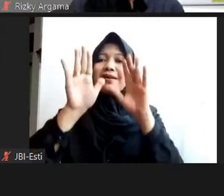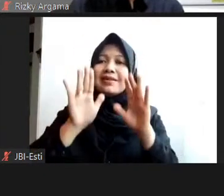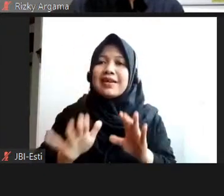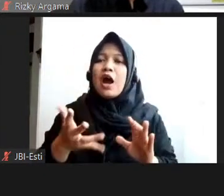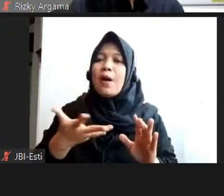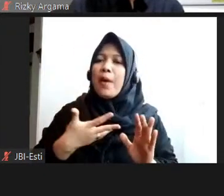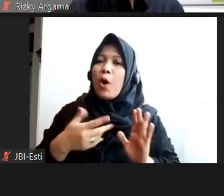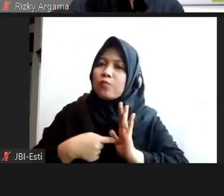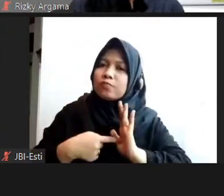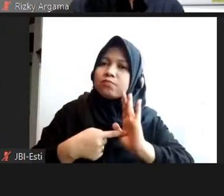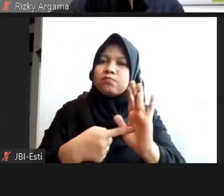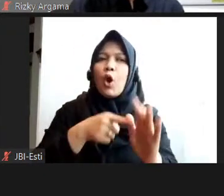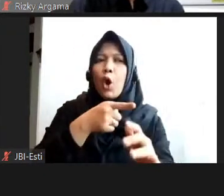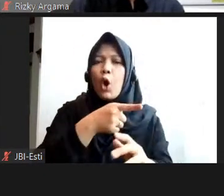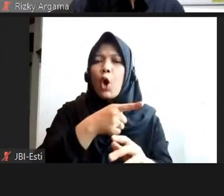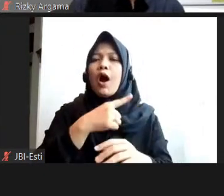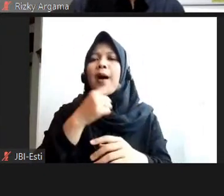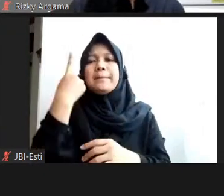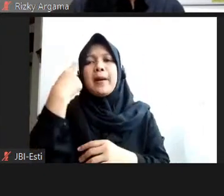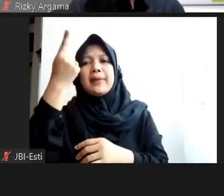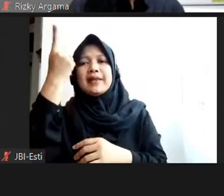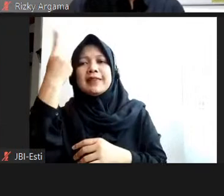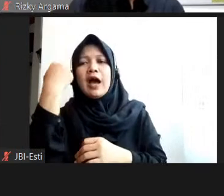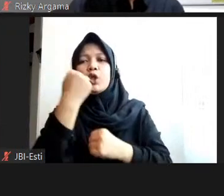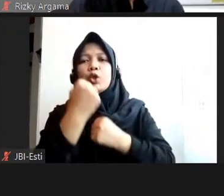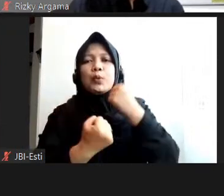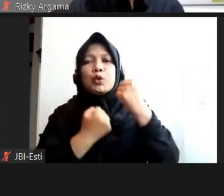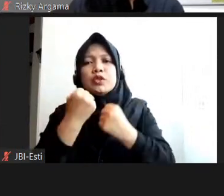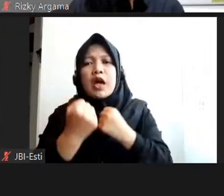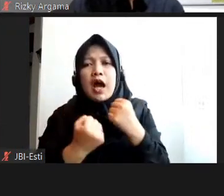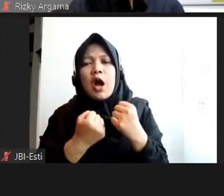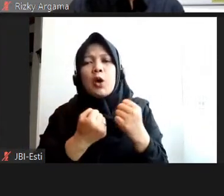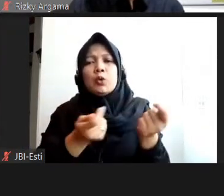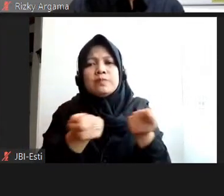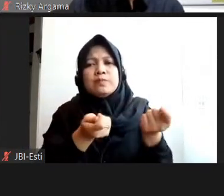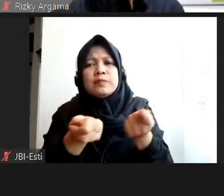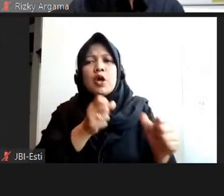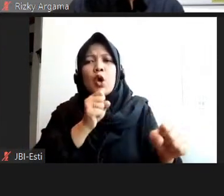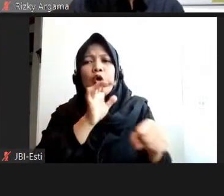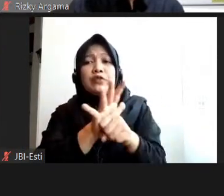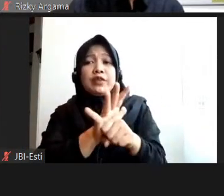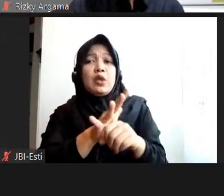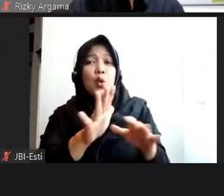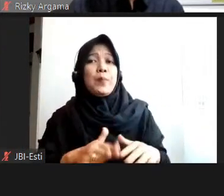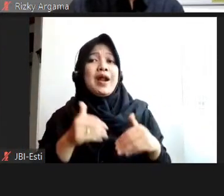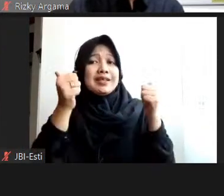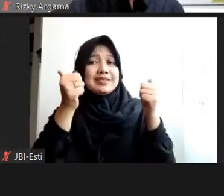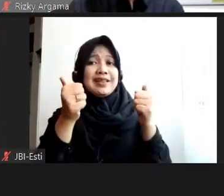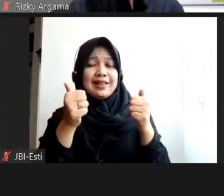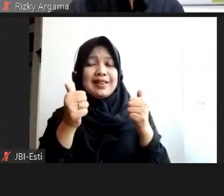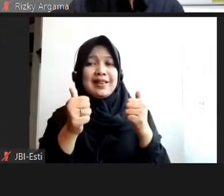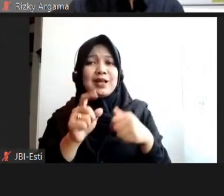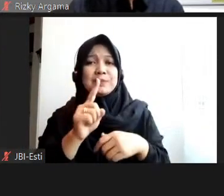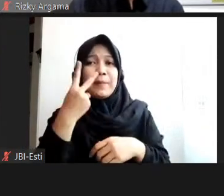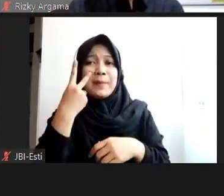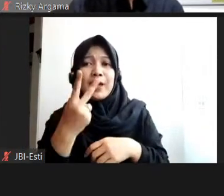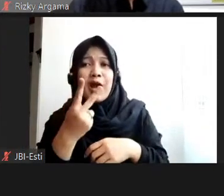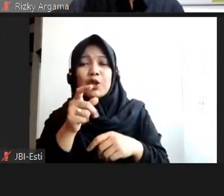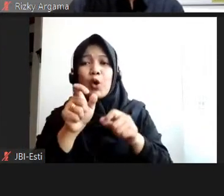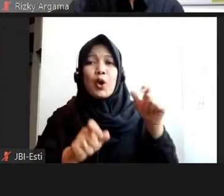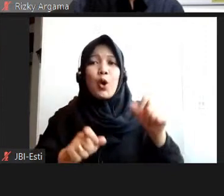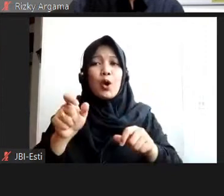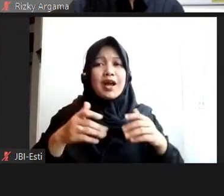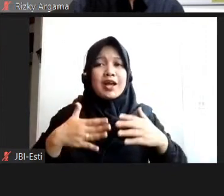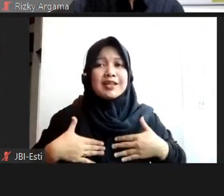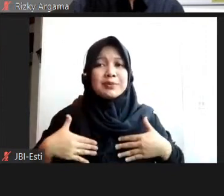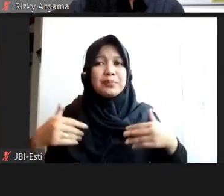bahwa upaya pemerintah untuk menangani COVID dan mengatasi COVID itu berhasil dengan jumlah pasien yang sembuh